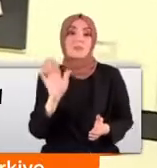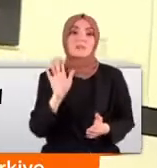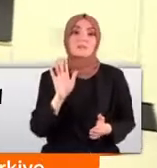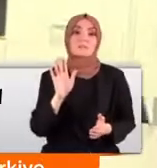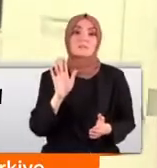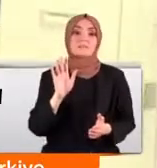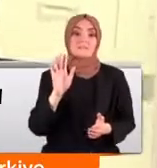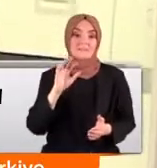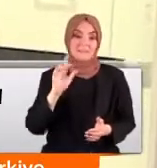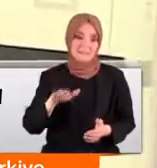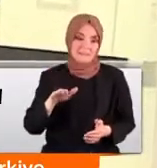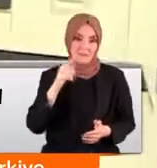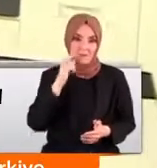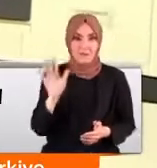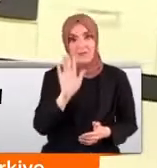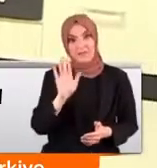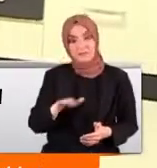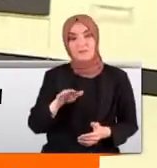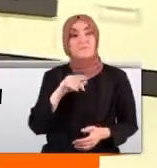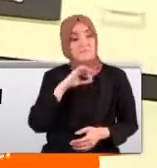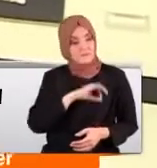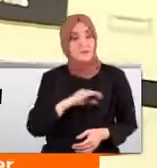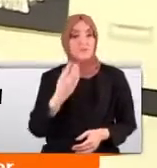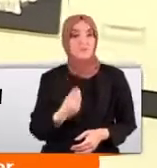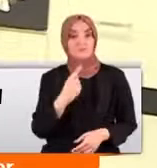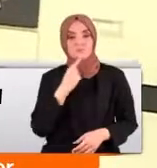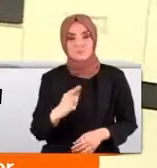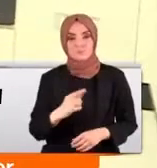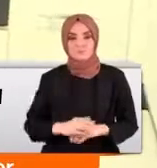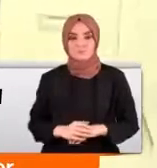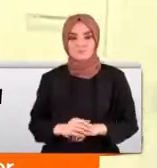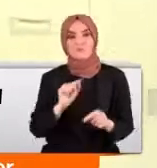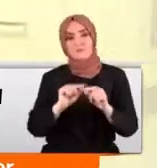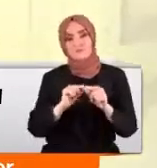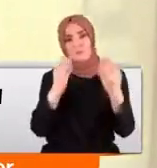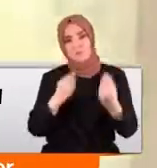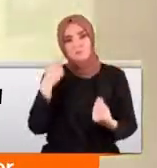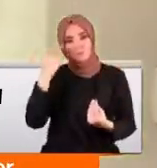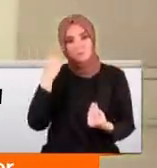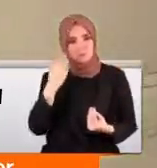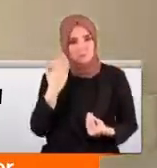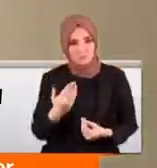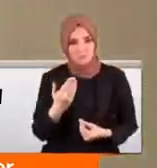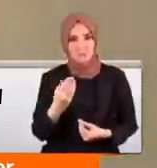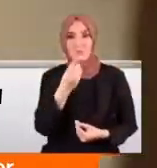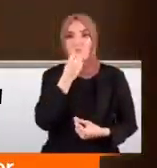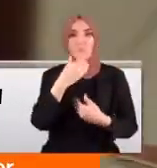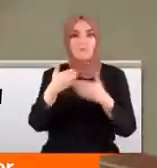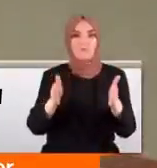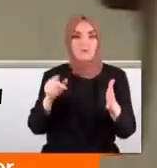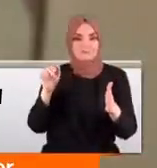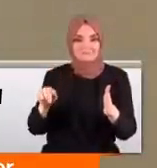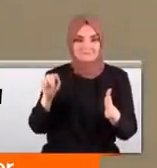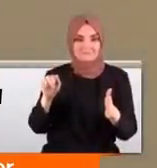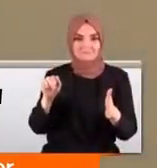ekonomik olduğunu düşünerekten diyelim. Yani en azından biz öyle düşünüyoruz. Şimdi mutfağa bir petek koymamışlar. Hemen döndüğümüz zaman